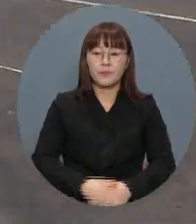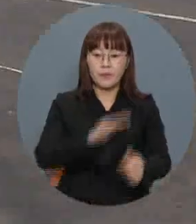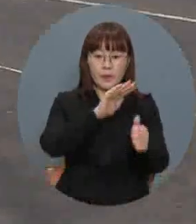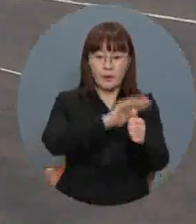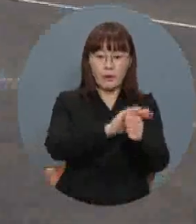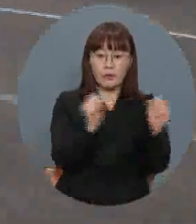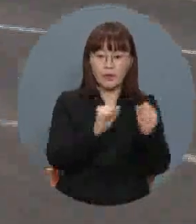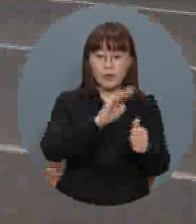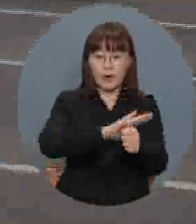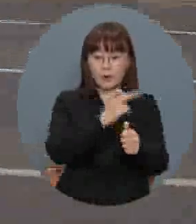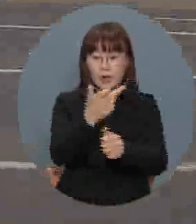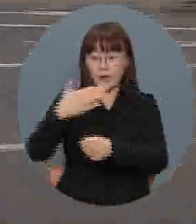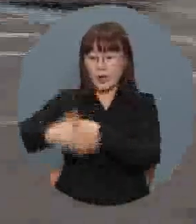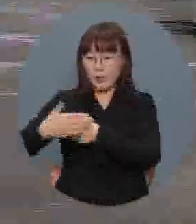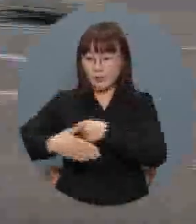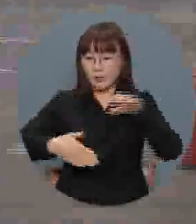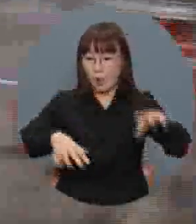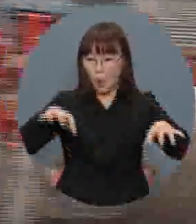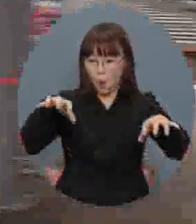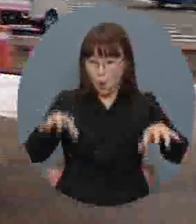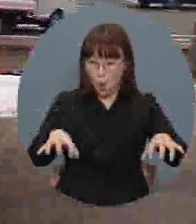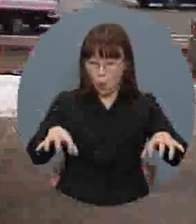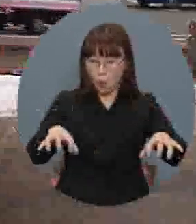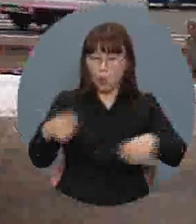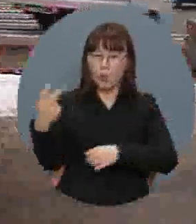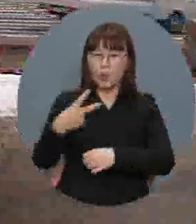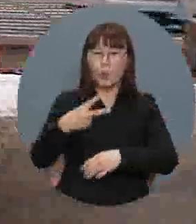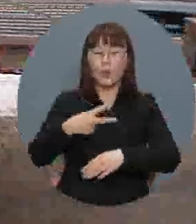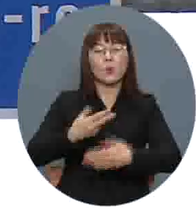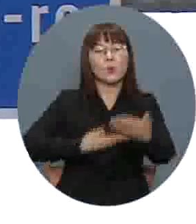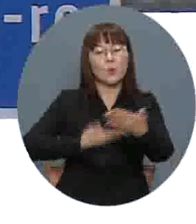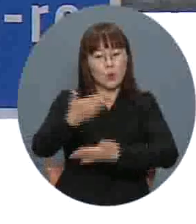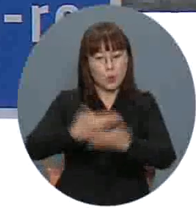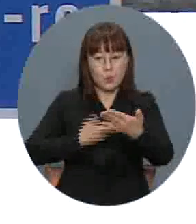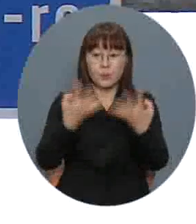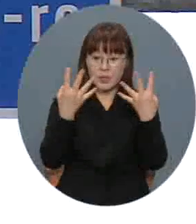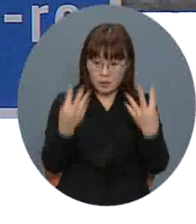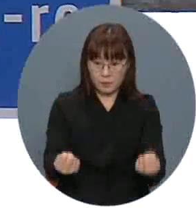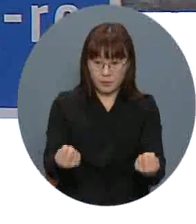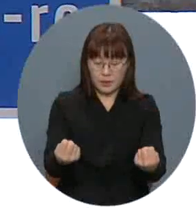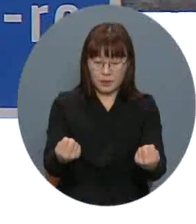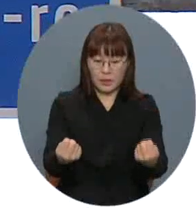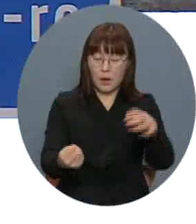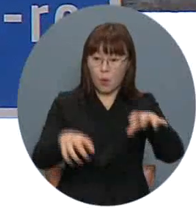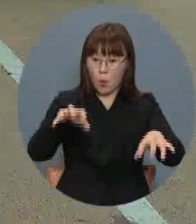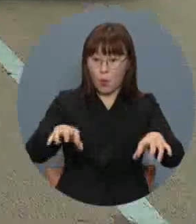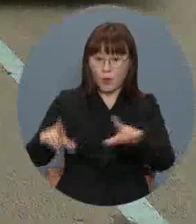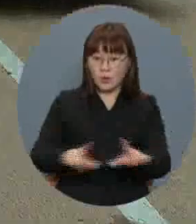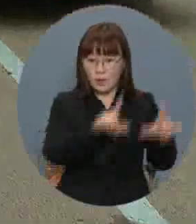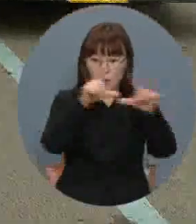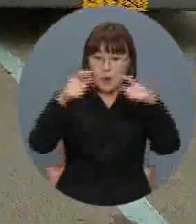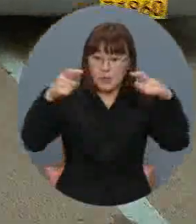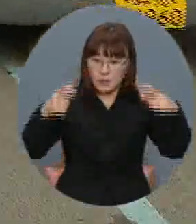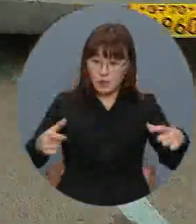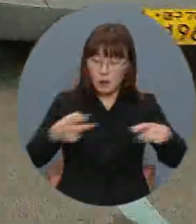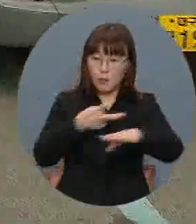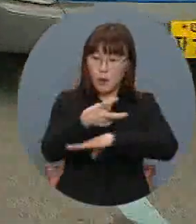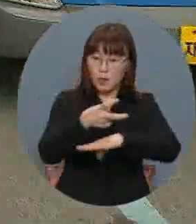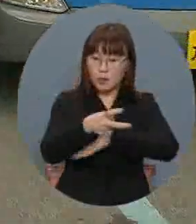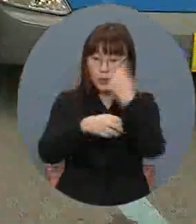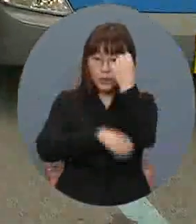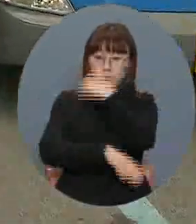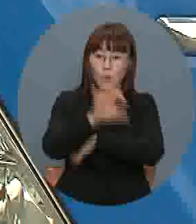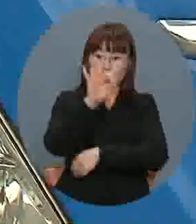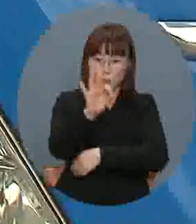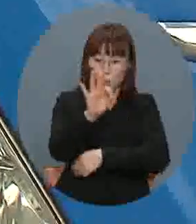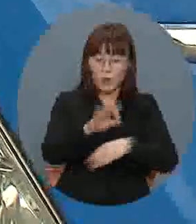경북 경산과 대구는 지리적 거리뿐 아니라 심리적 거리도 가깝습니다. 같은 생활권으로 묶여 버스도 기본